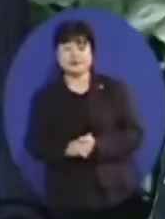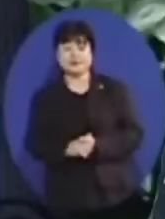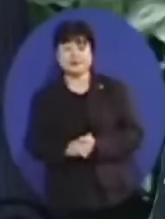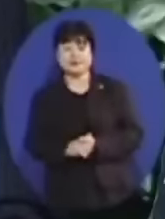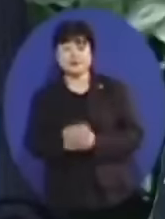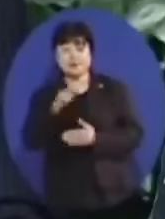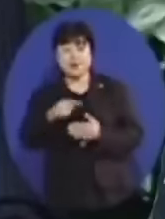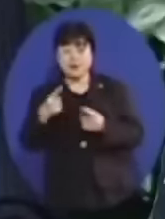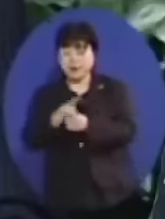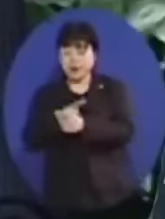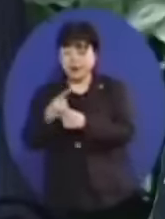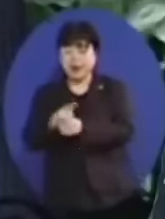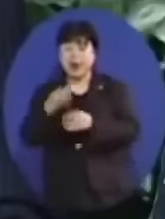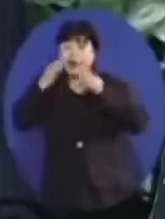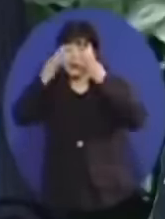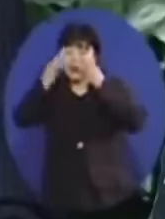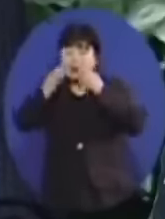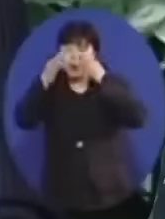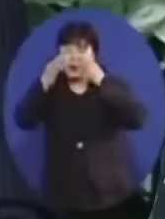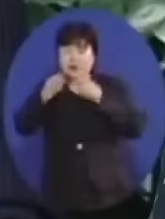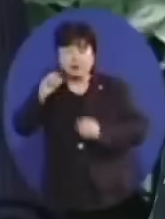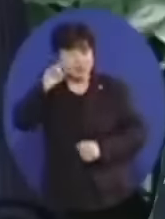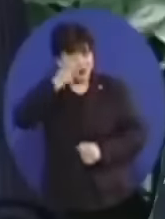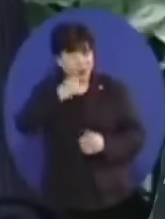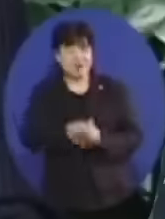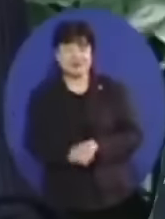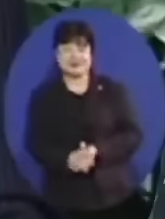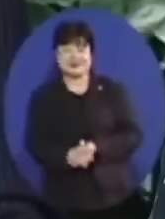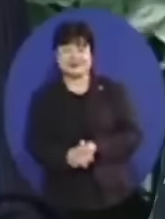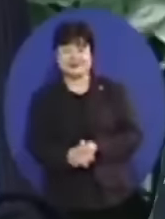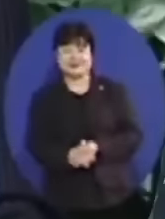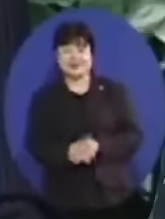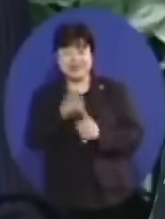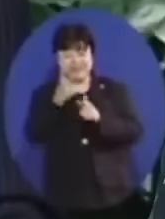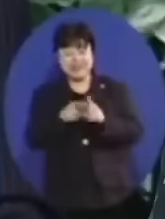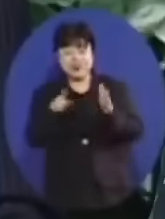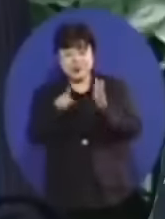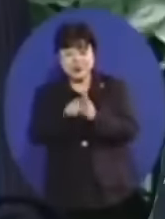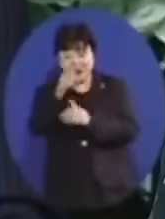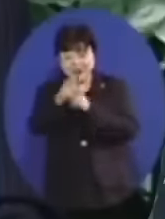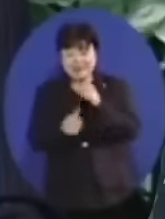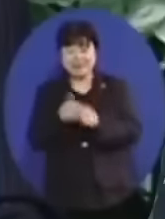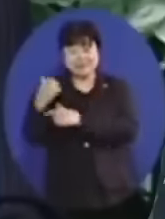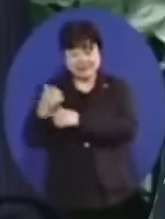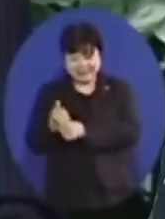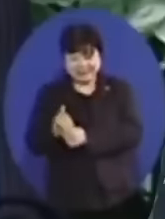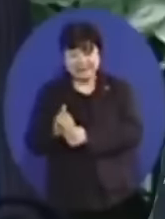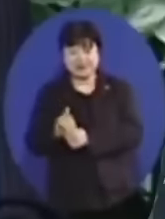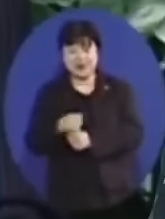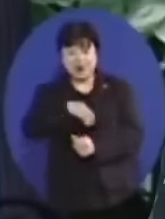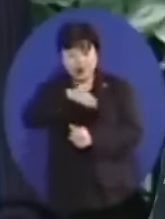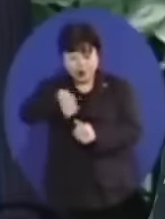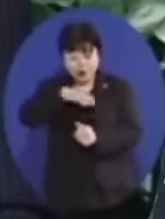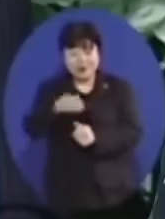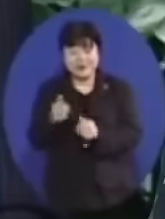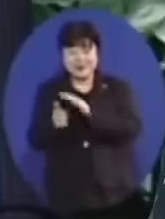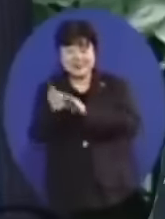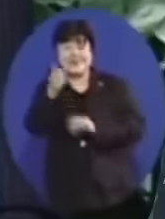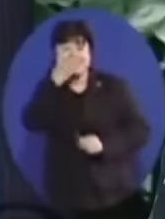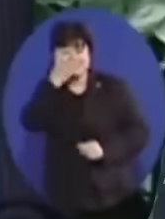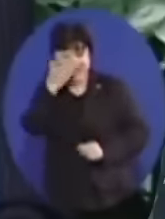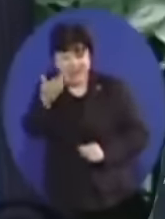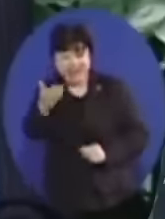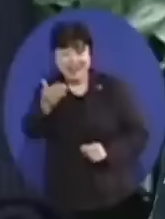심리적인 변화를 가져오려고 애를 써도 좀처럼 안 됩니다. 우리가 예수를 믿고 하나님을 의지하면 어떠한 환경에도 희망을 가질 수